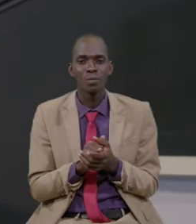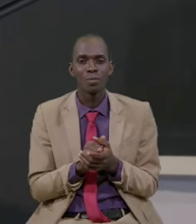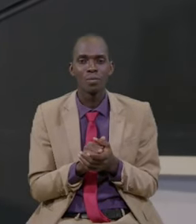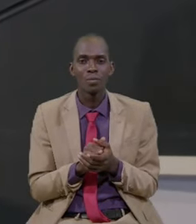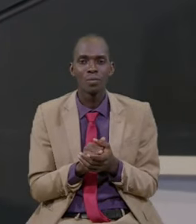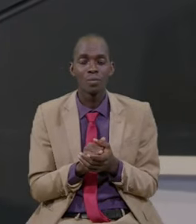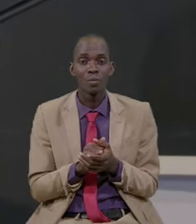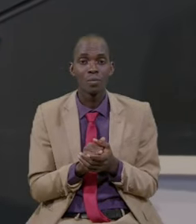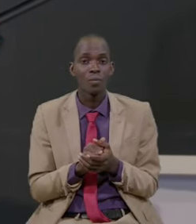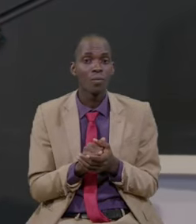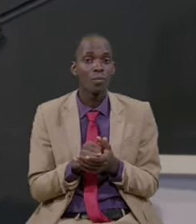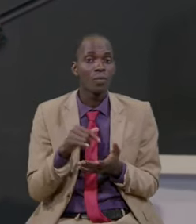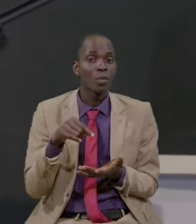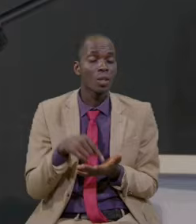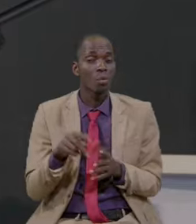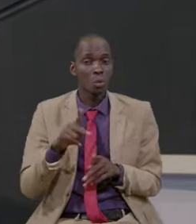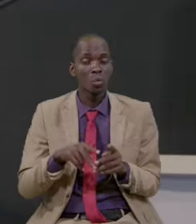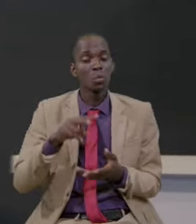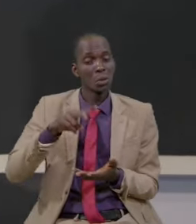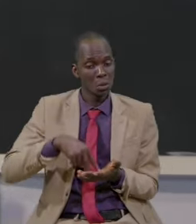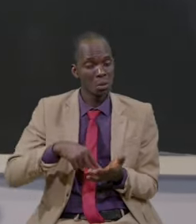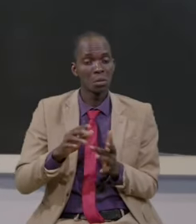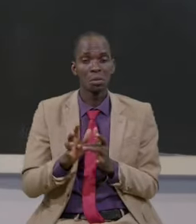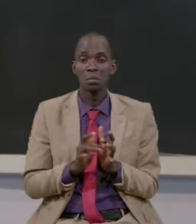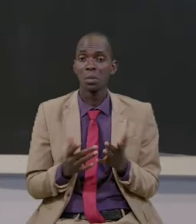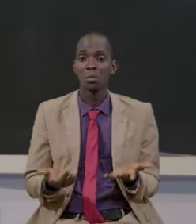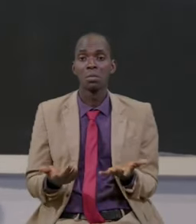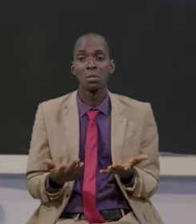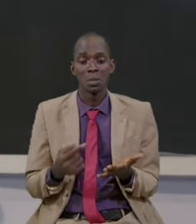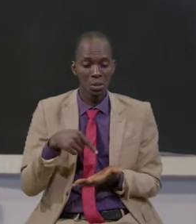Ces gens-là, ils lisent la Bible. Ces gens-là,